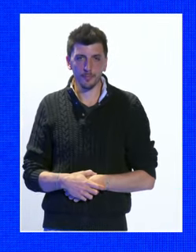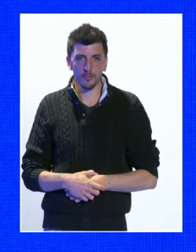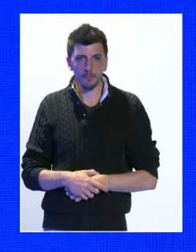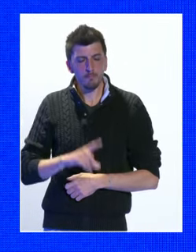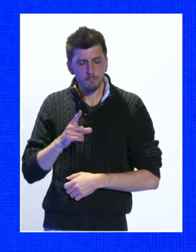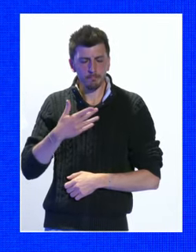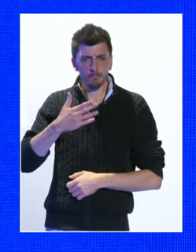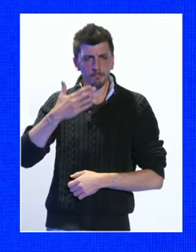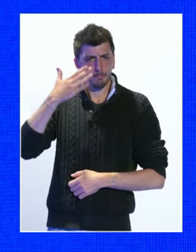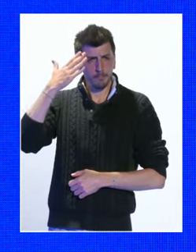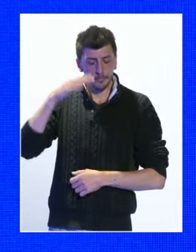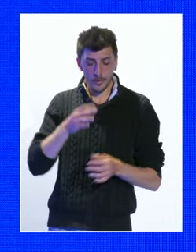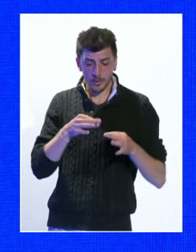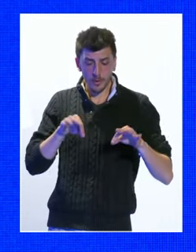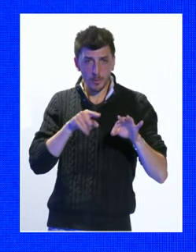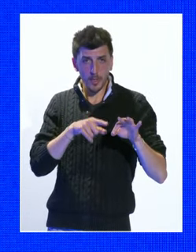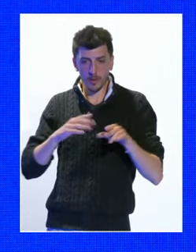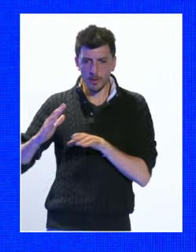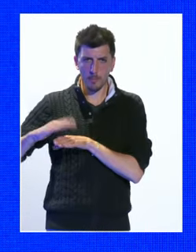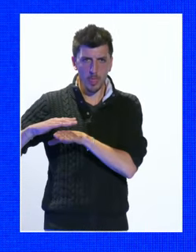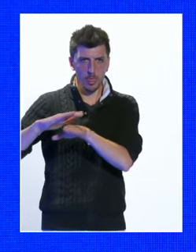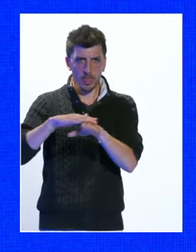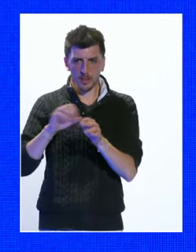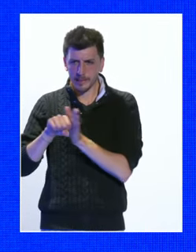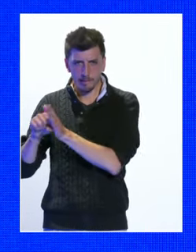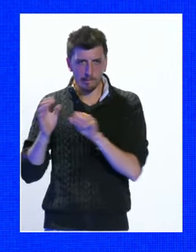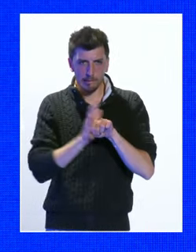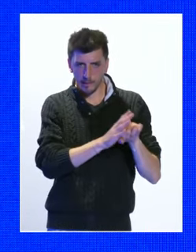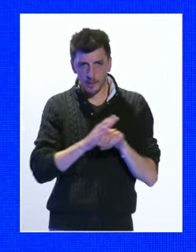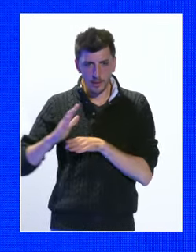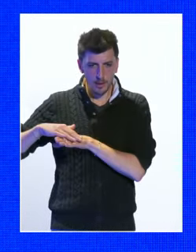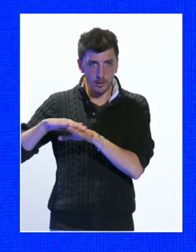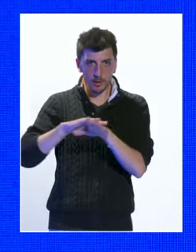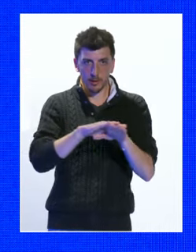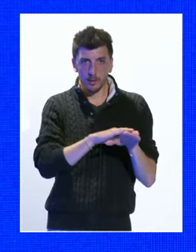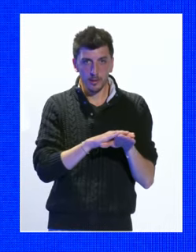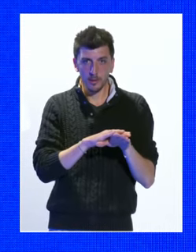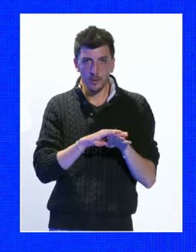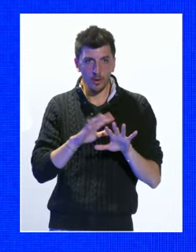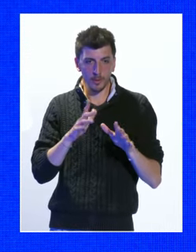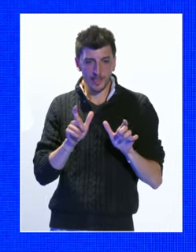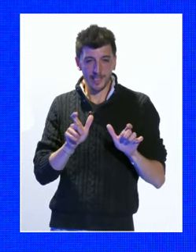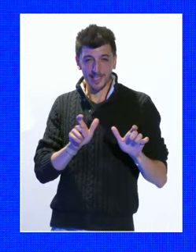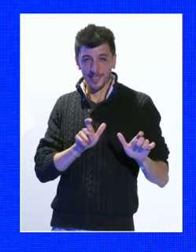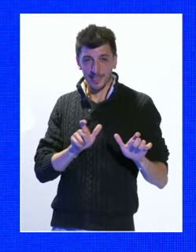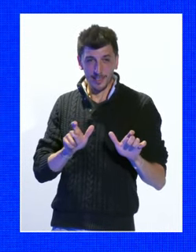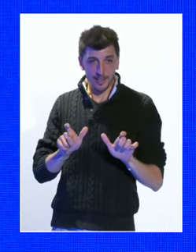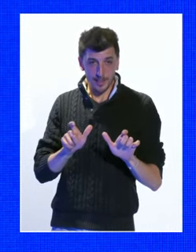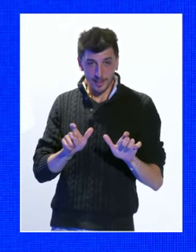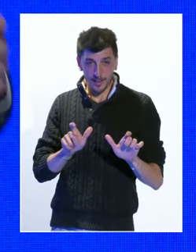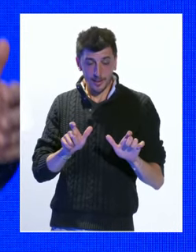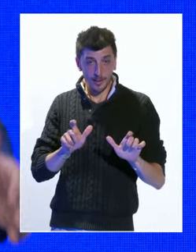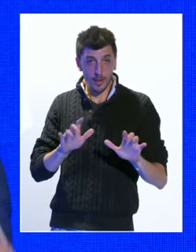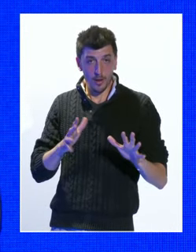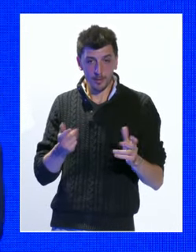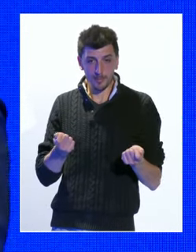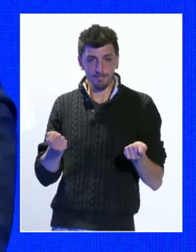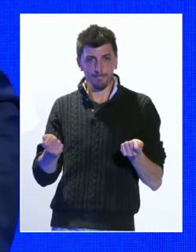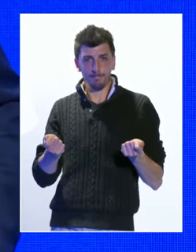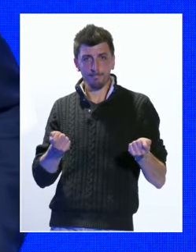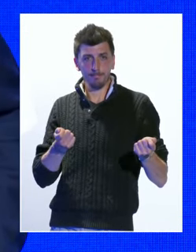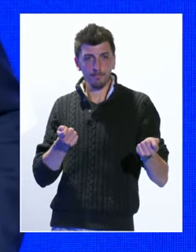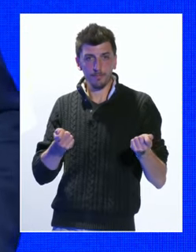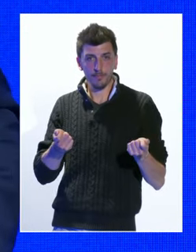est menacé par des extrêmes, le seul garde-fou qui existe, c'est la possibilité que se